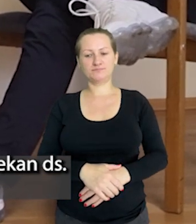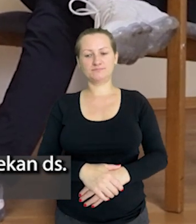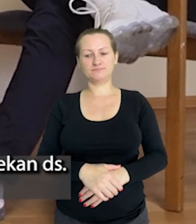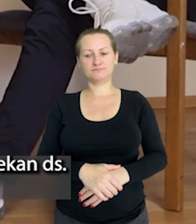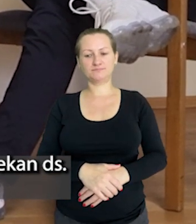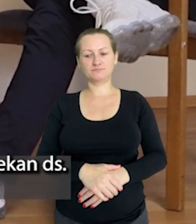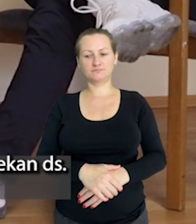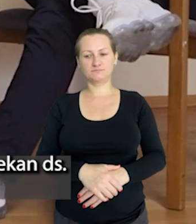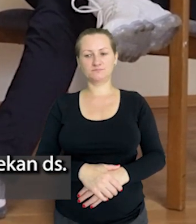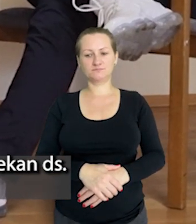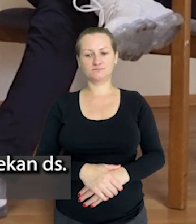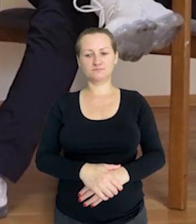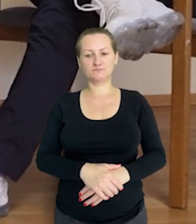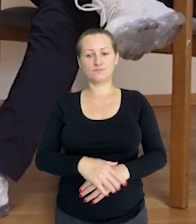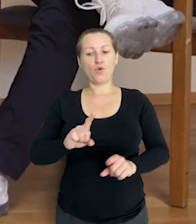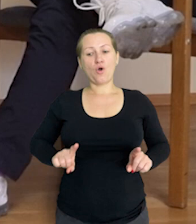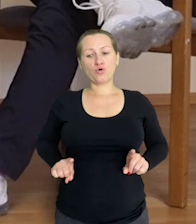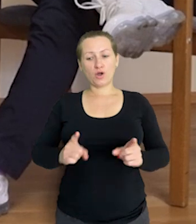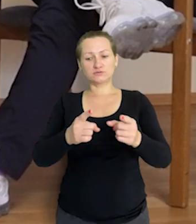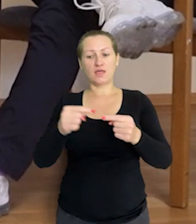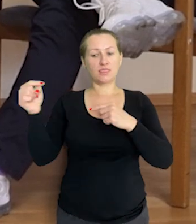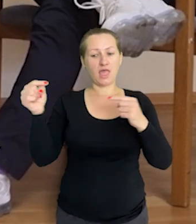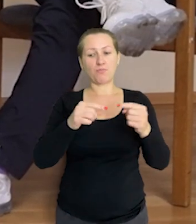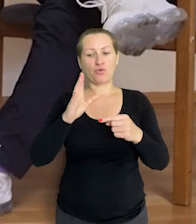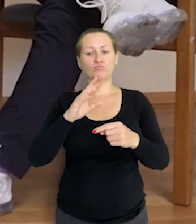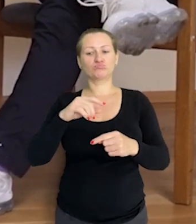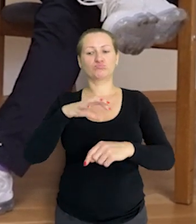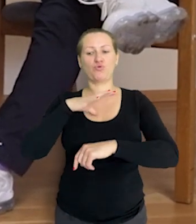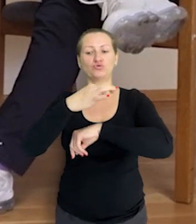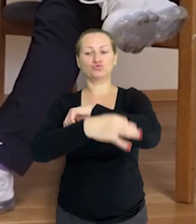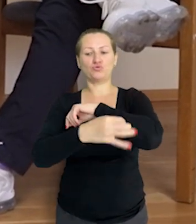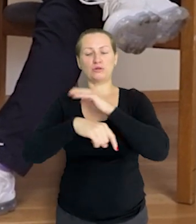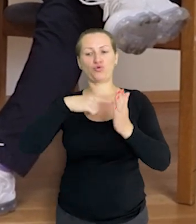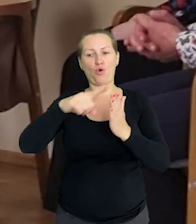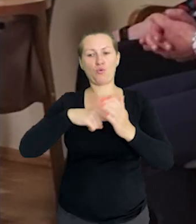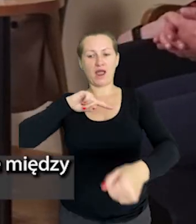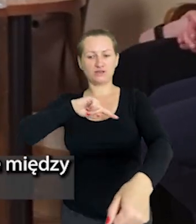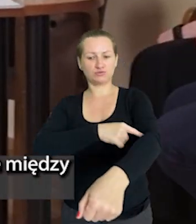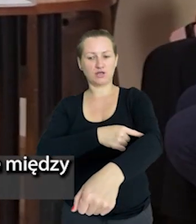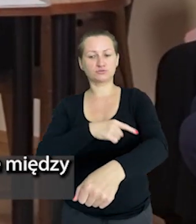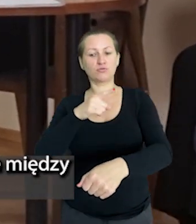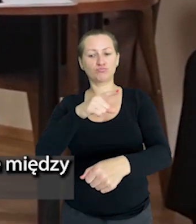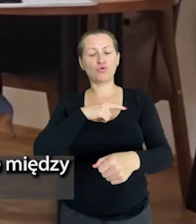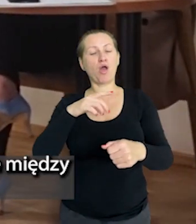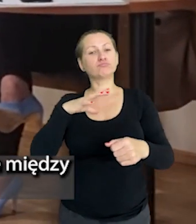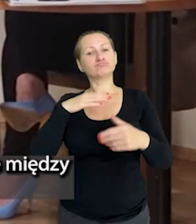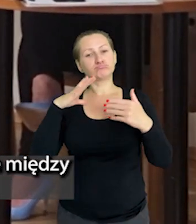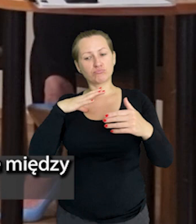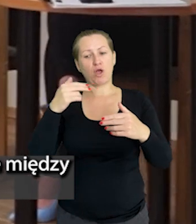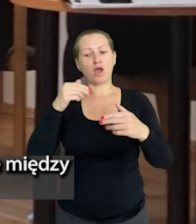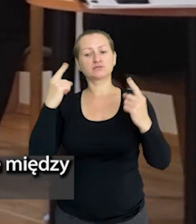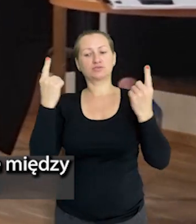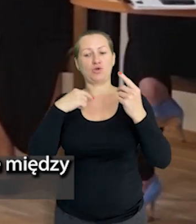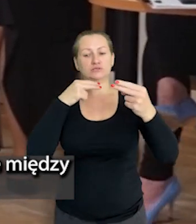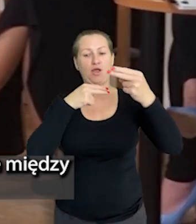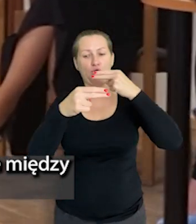komunikacji Pomorskiej Szkoły Wyższej. Organizatorem debaty było Studenckie Koło Administracji. Zdarzają się też komentarze